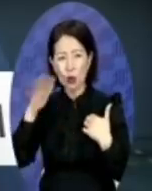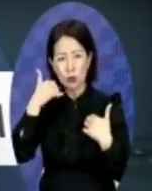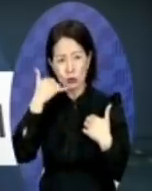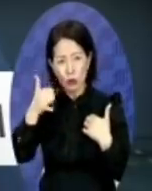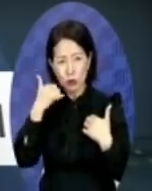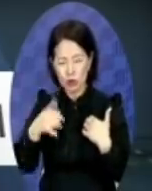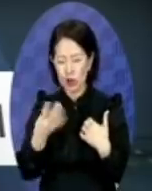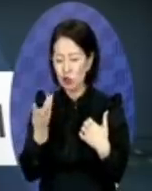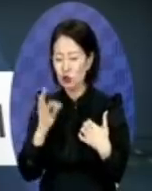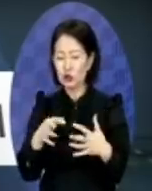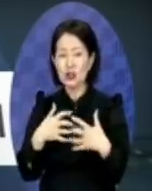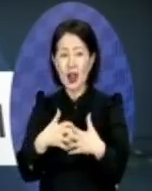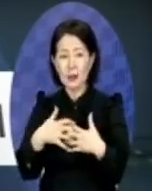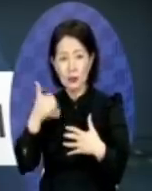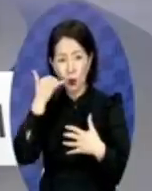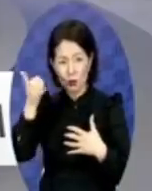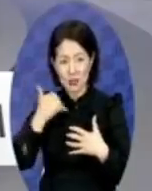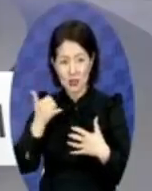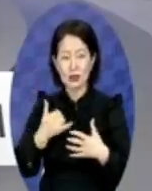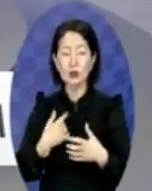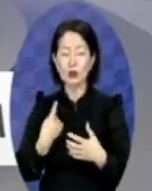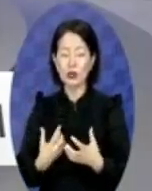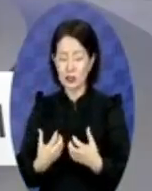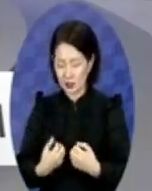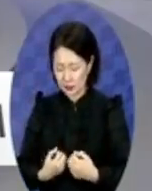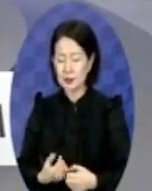40 гаруй амьтны дуудлага хүлээн авлаа.